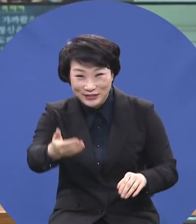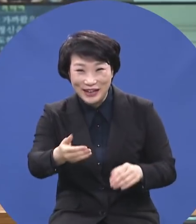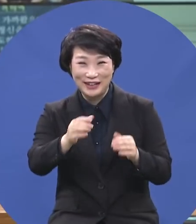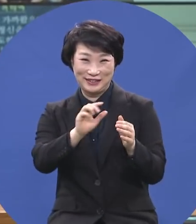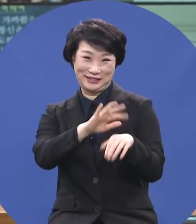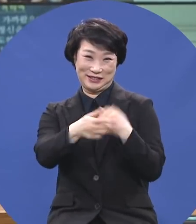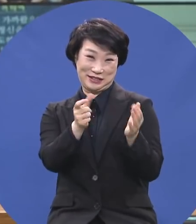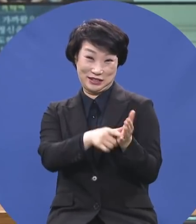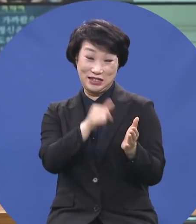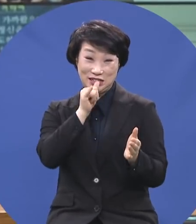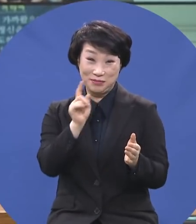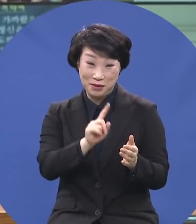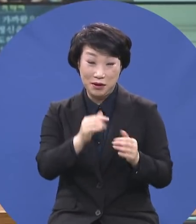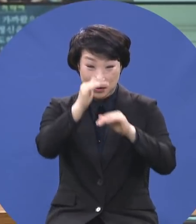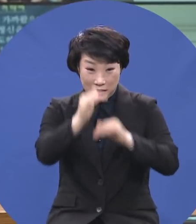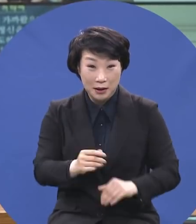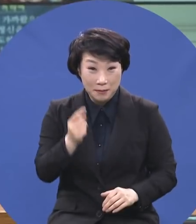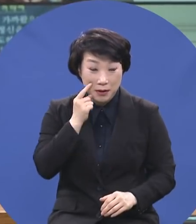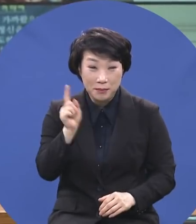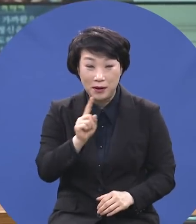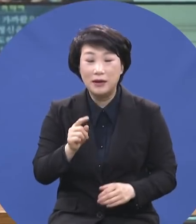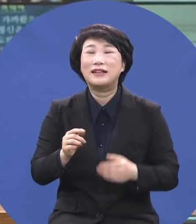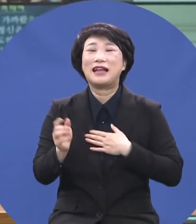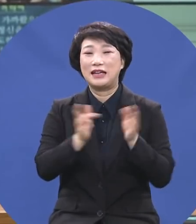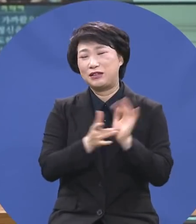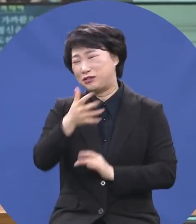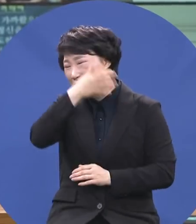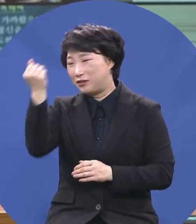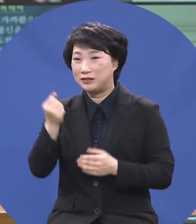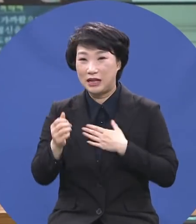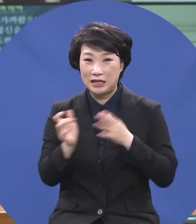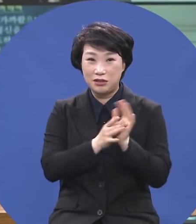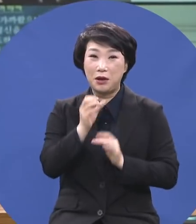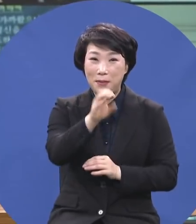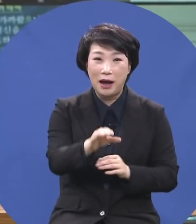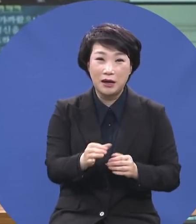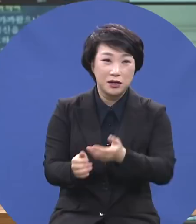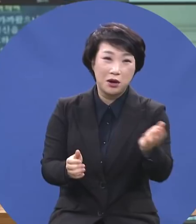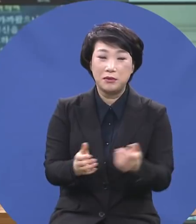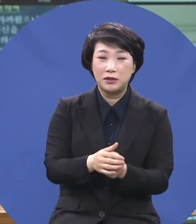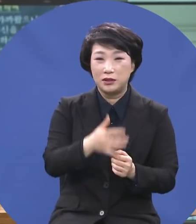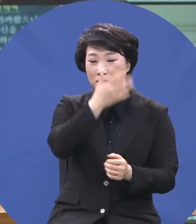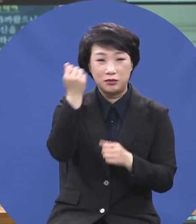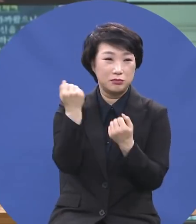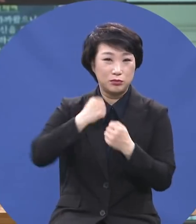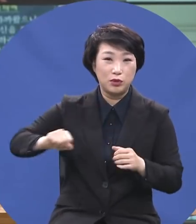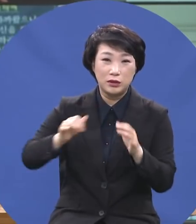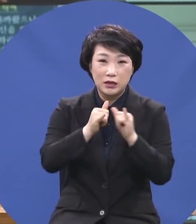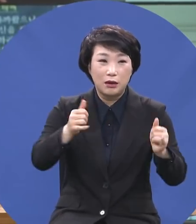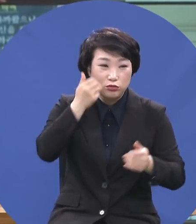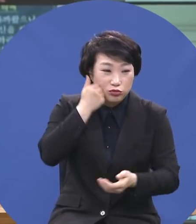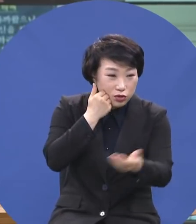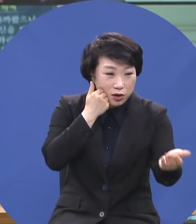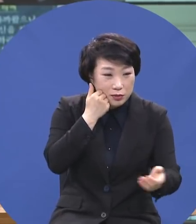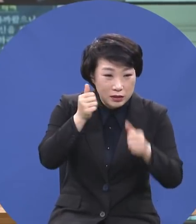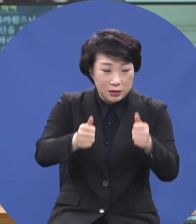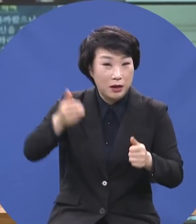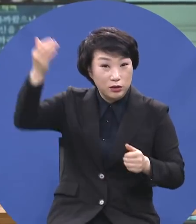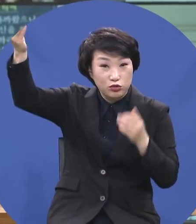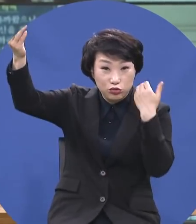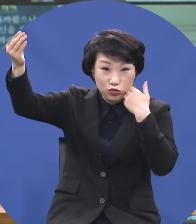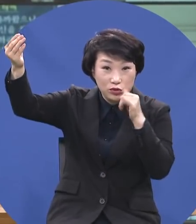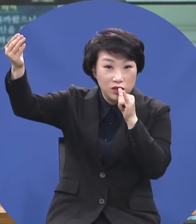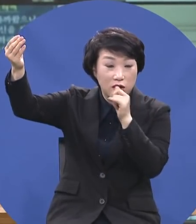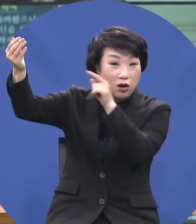뭐라고 말하냐. 나를 저버리고 내 말을 받지 아니하는 자를 심판할 이가 있으니 곧